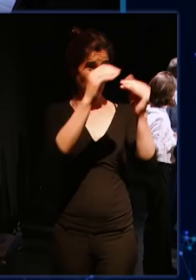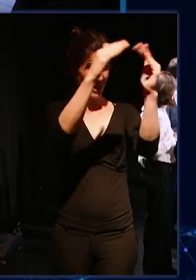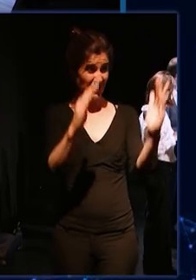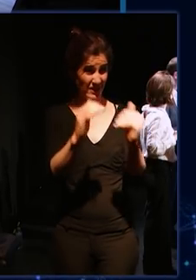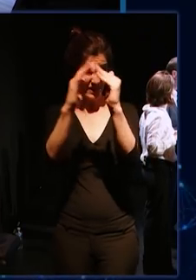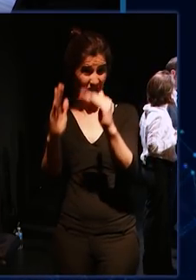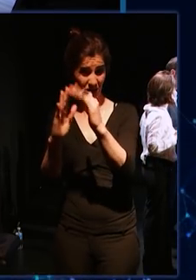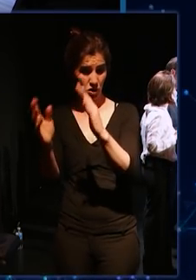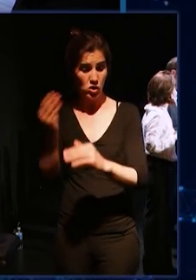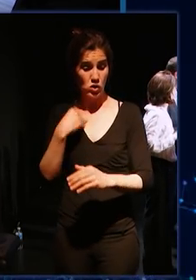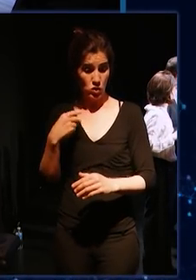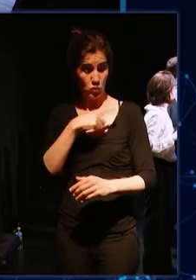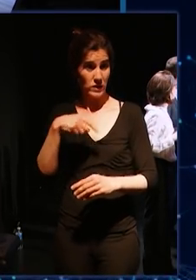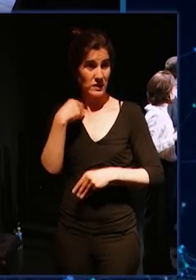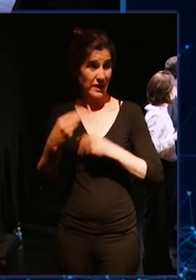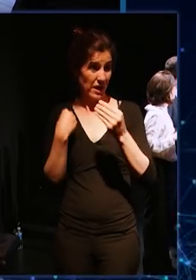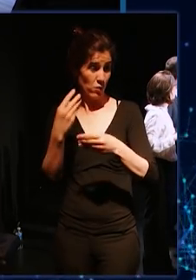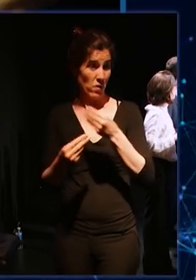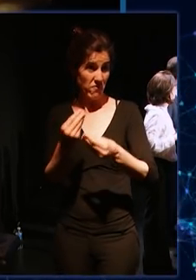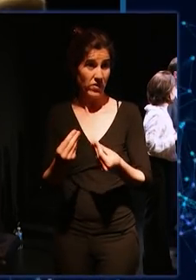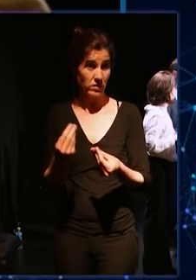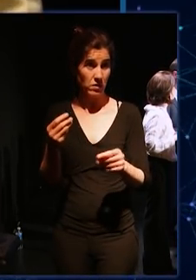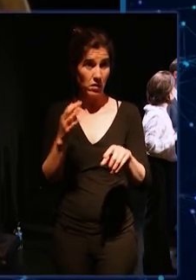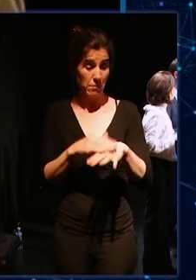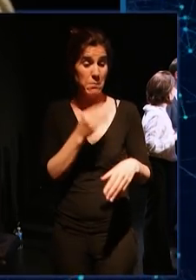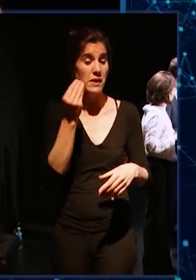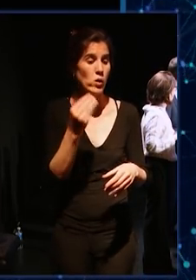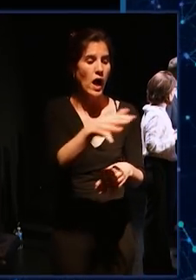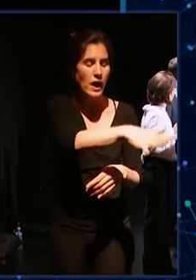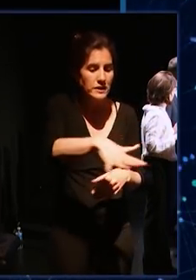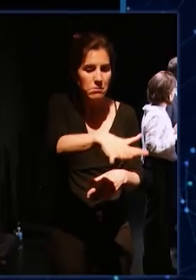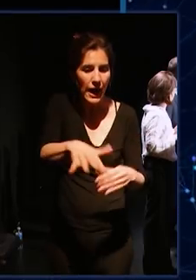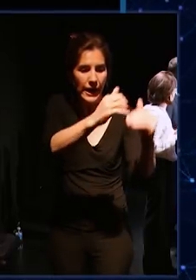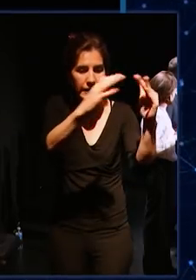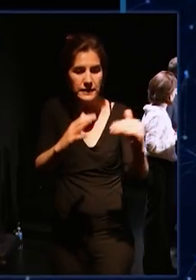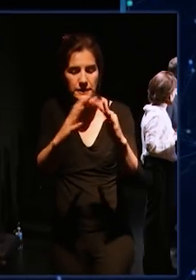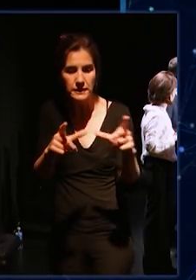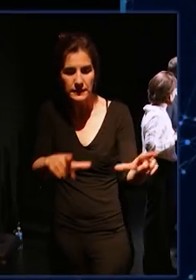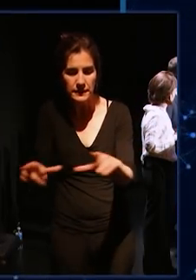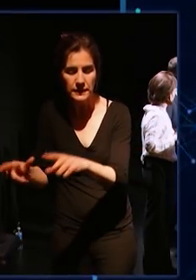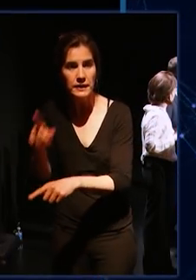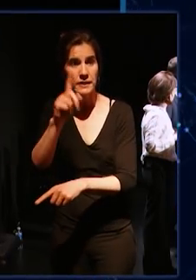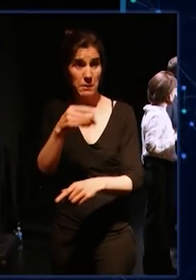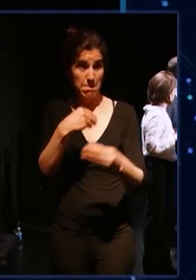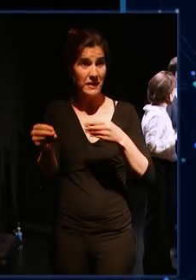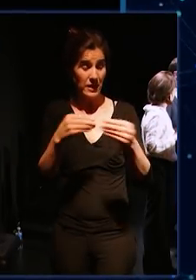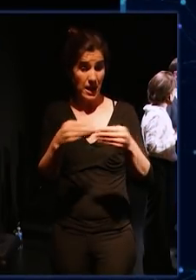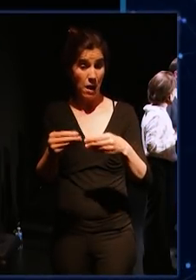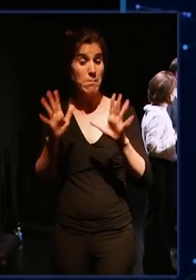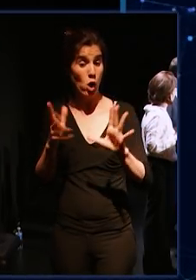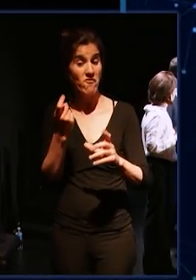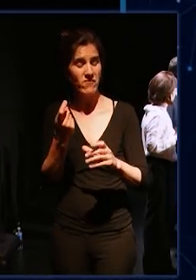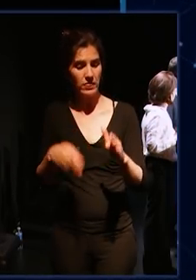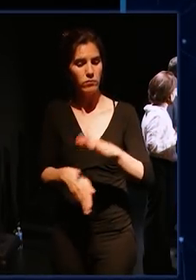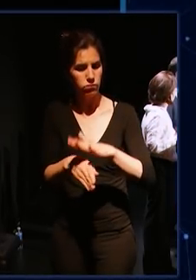millora dels circuits tant que pel que fa als espais com al material, però tot i així ho hem de continuar fent i proposem